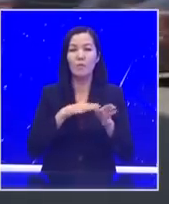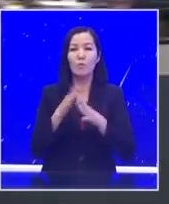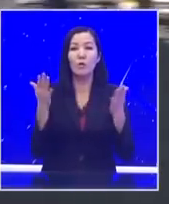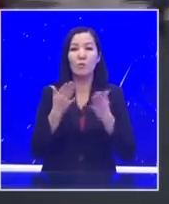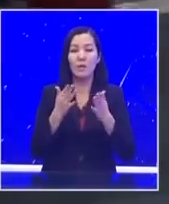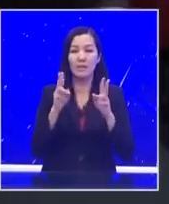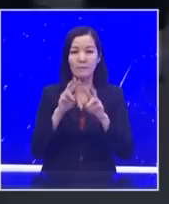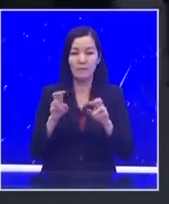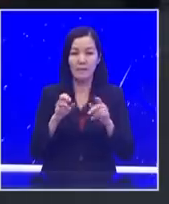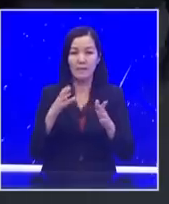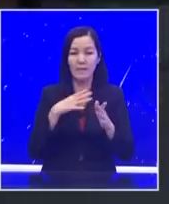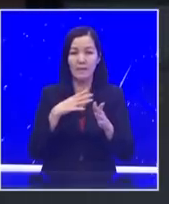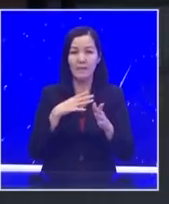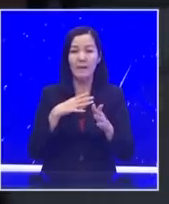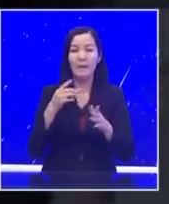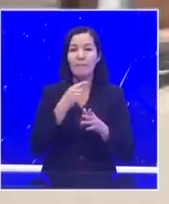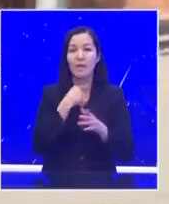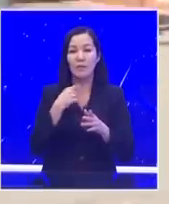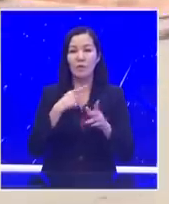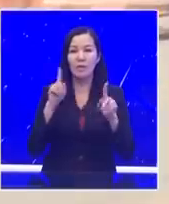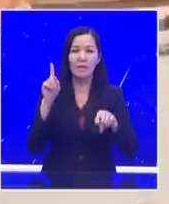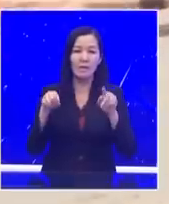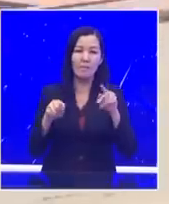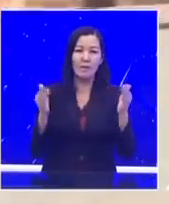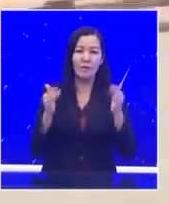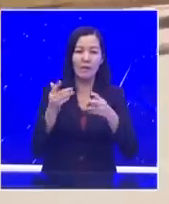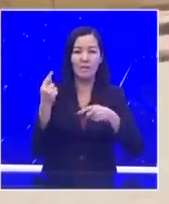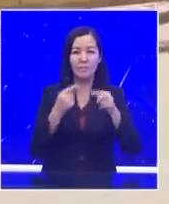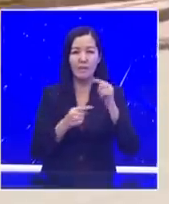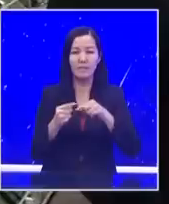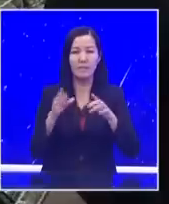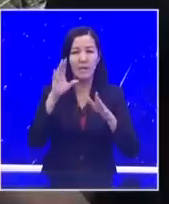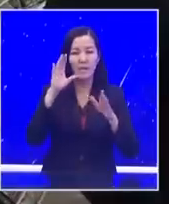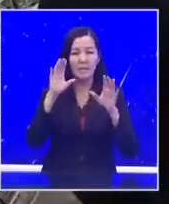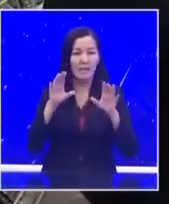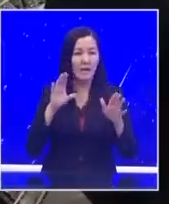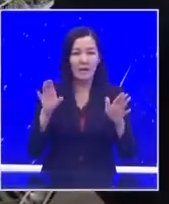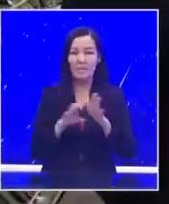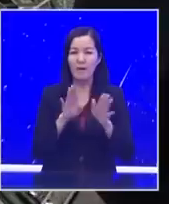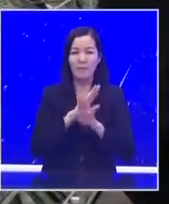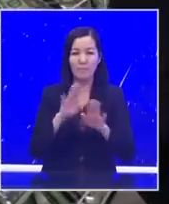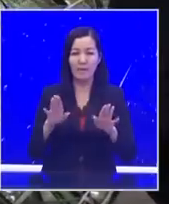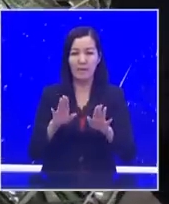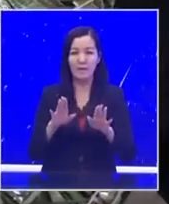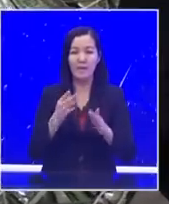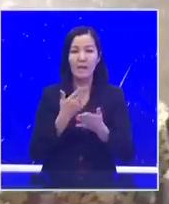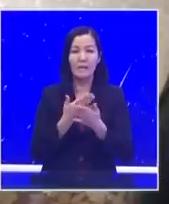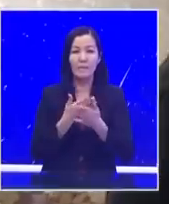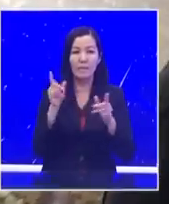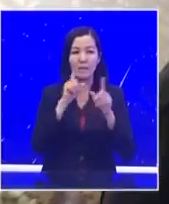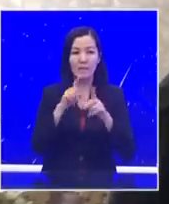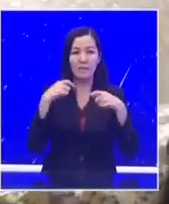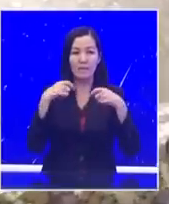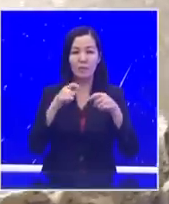рейд ұйымдастырылды. Аясында талдықорғандық кейбір шағын бизнес өкілдері заңға атүсті қарайтындығы байқалды. Мәселе мына нысанның